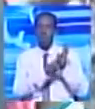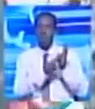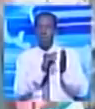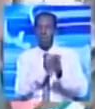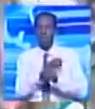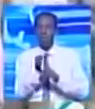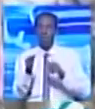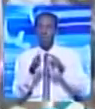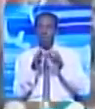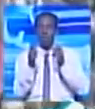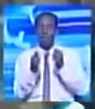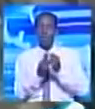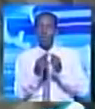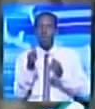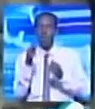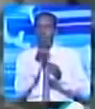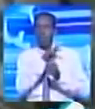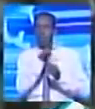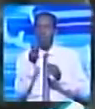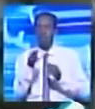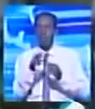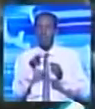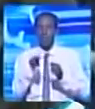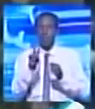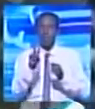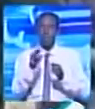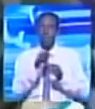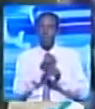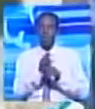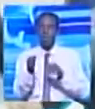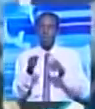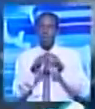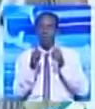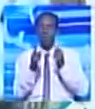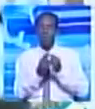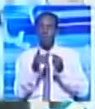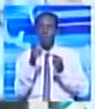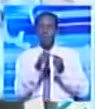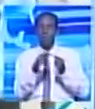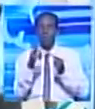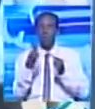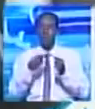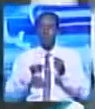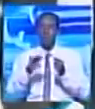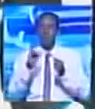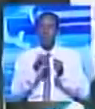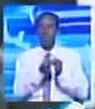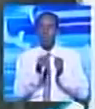les véhicules des transports clandestins. Deux véhicules donc, de marque Dina appartenant ont été